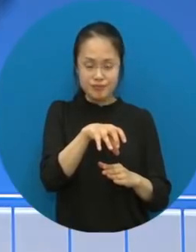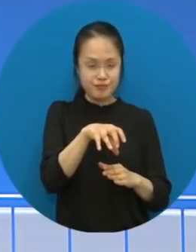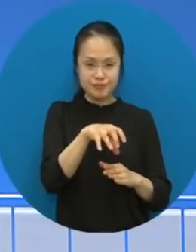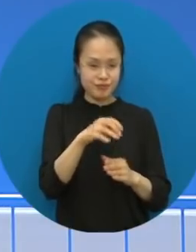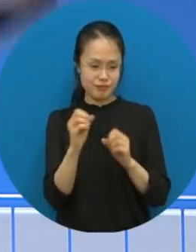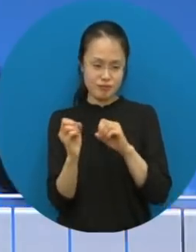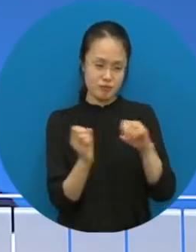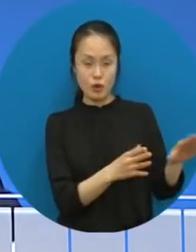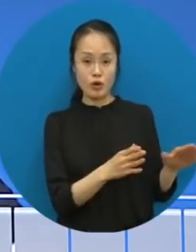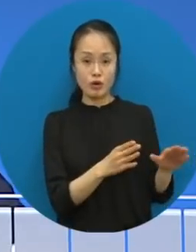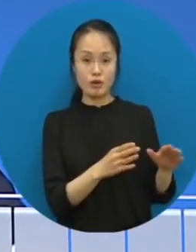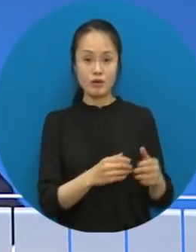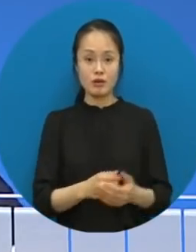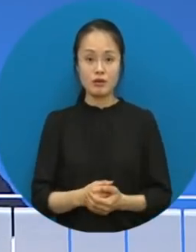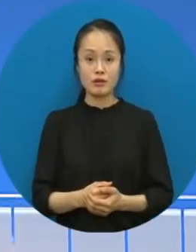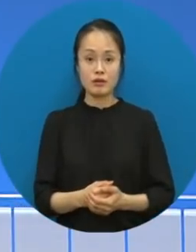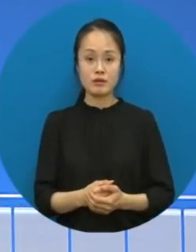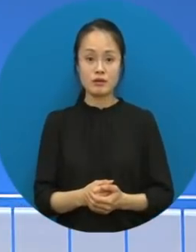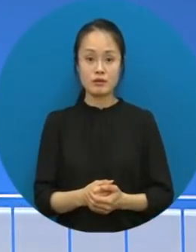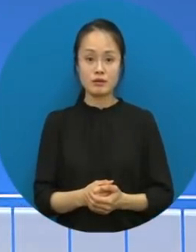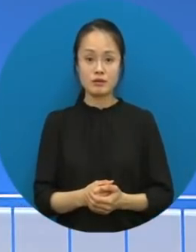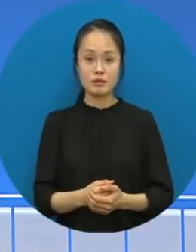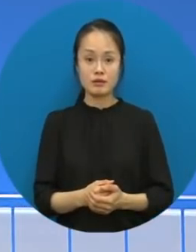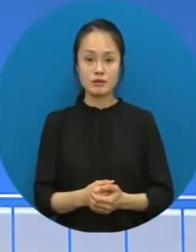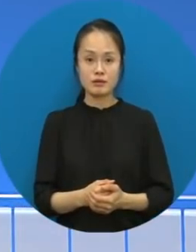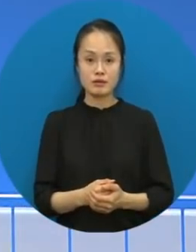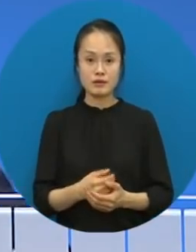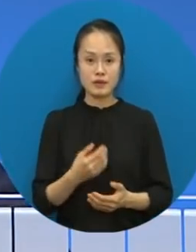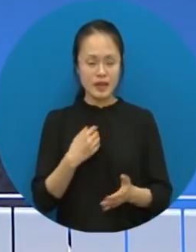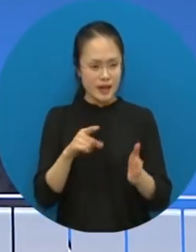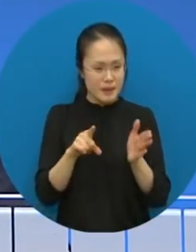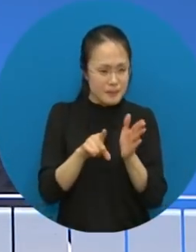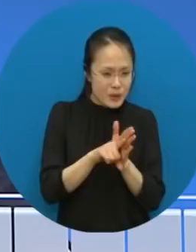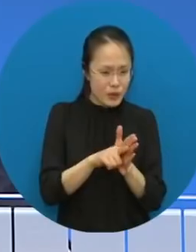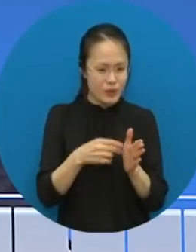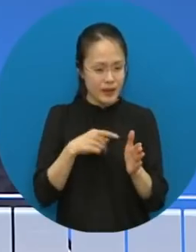자신이 컴포트 존이라고 하는 그 흐름을 떠나야만 합니다.